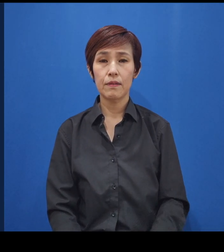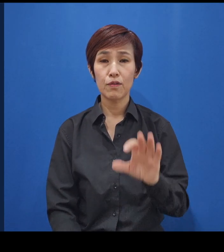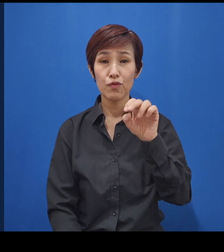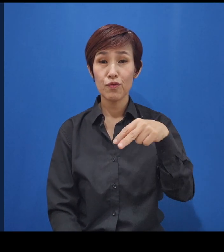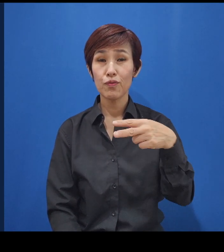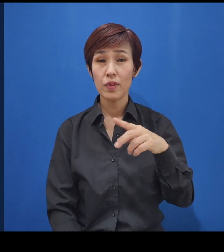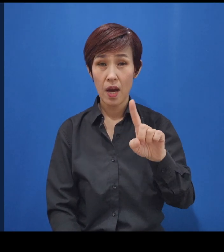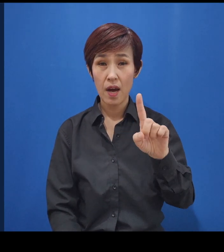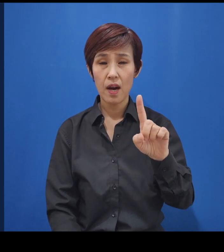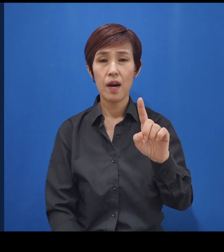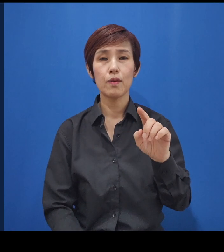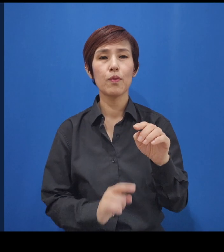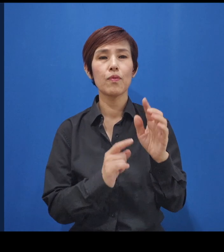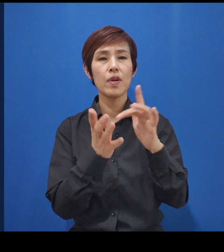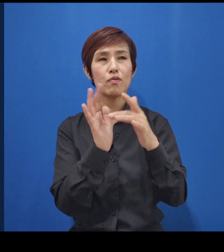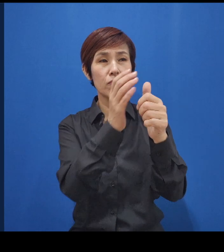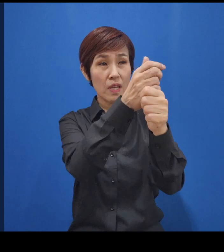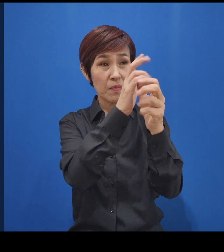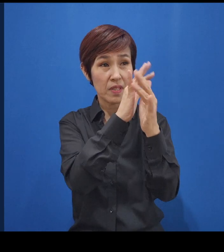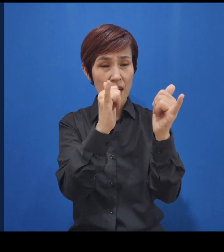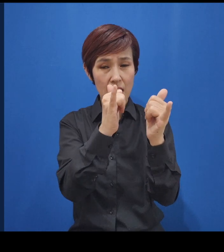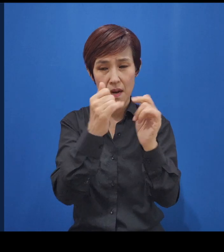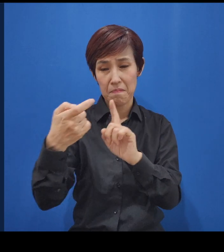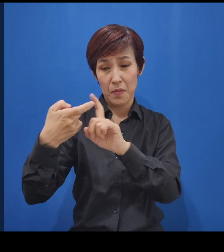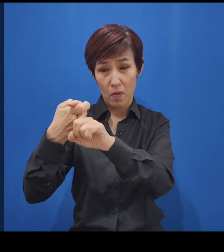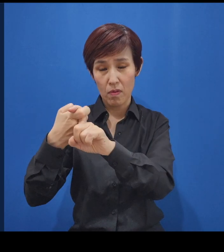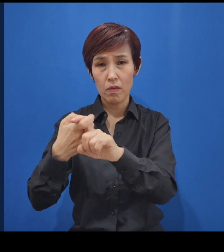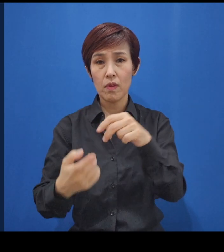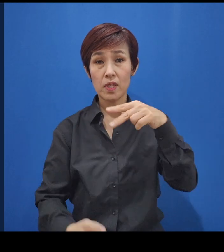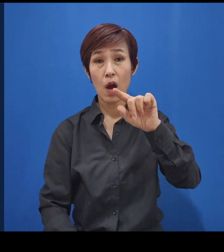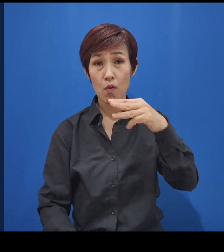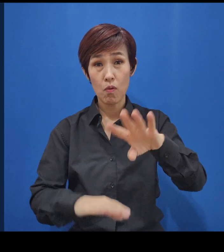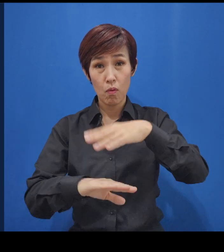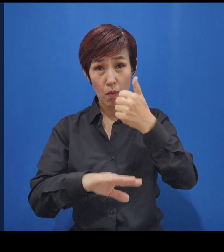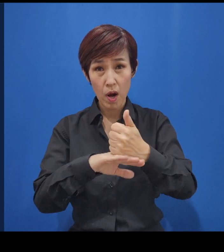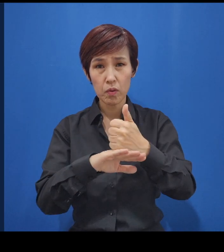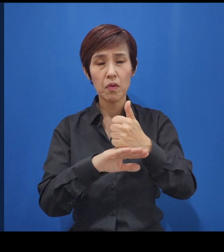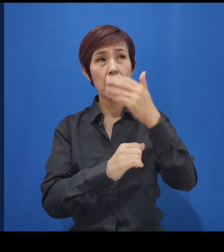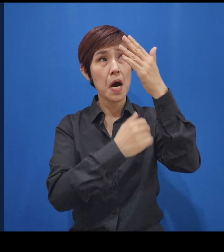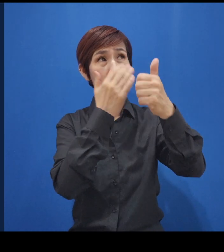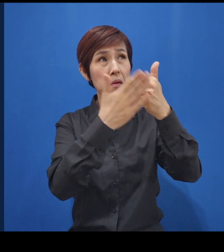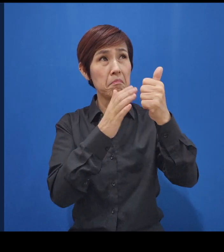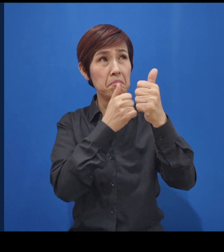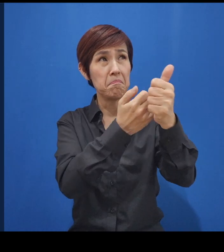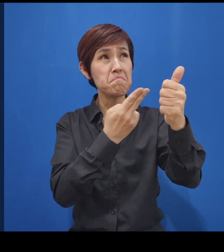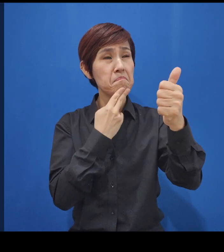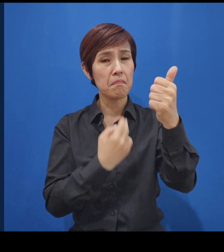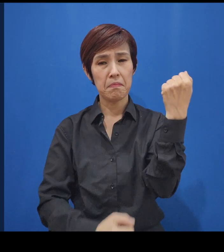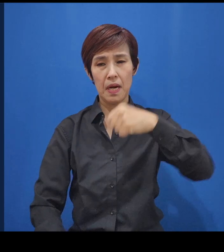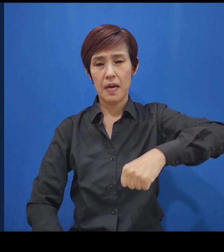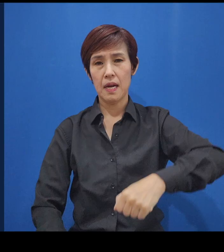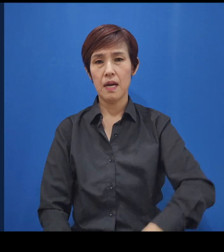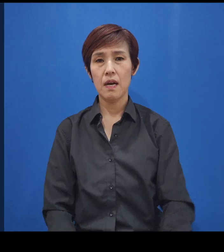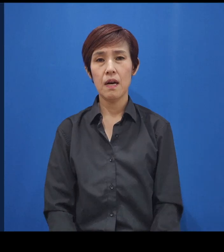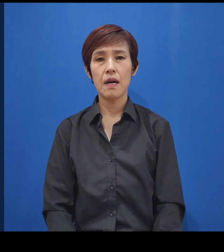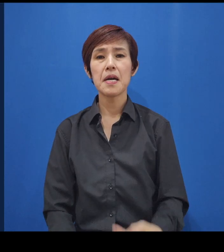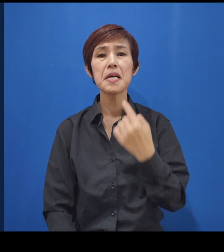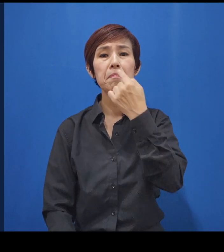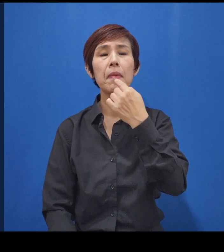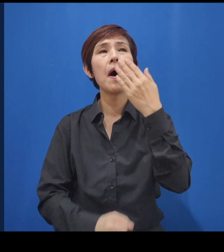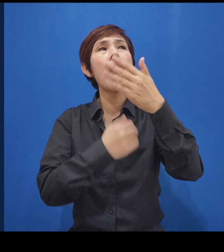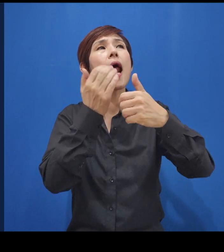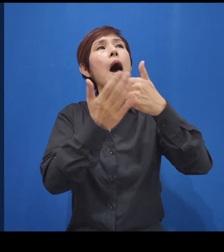유다도 돌이켜 예수 잡는 자들의 길잡이가 되더니 사울도 돌이켜서 하나님을 안 따라요. 입에는 맨날